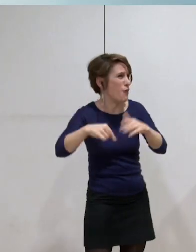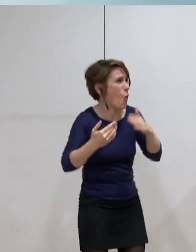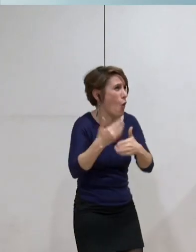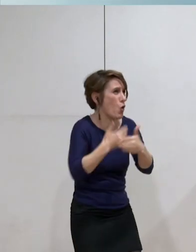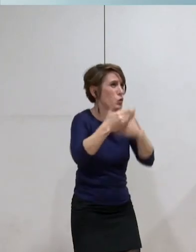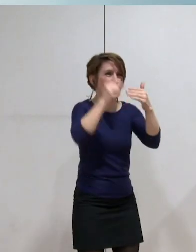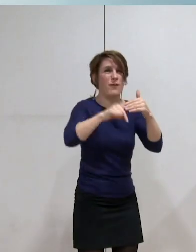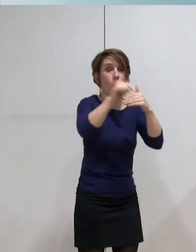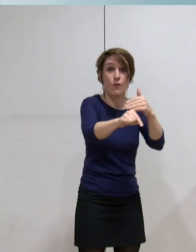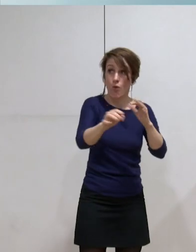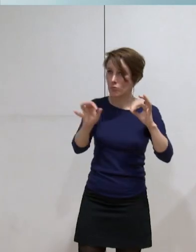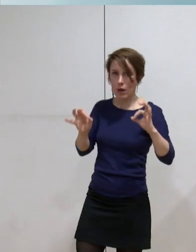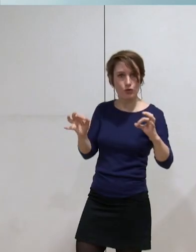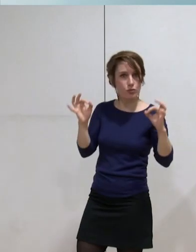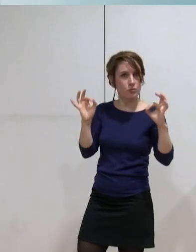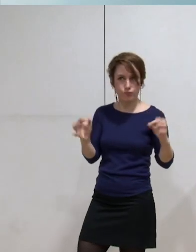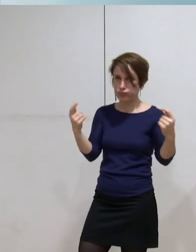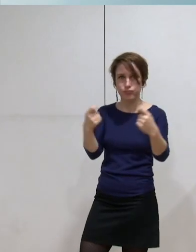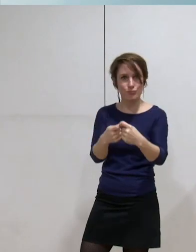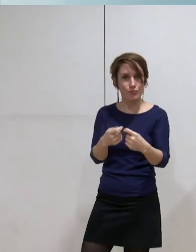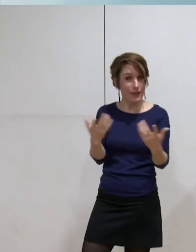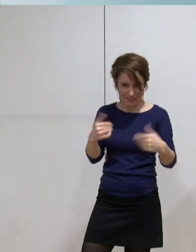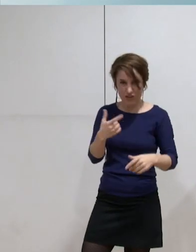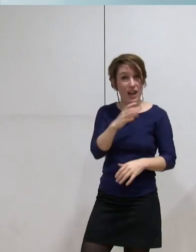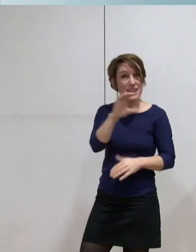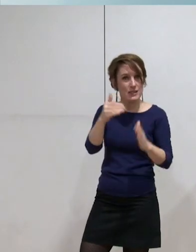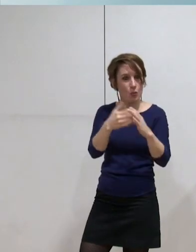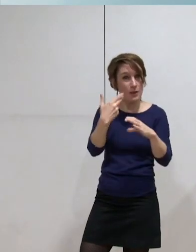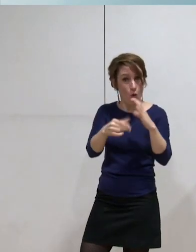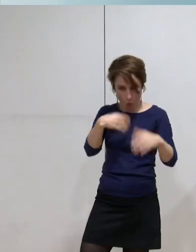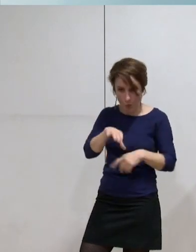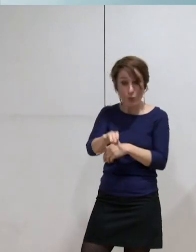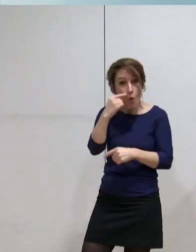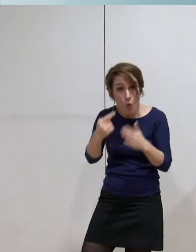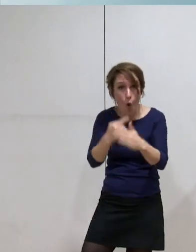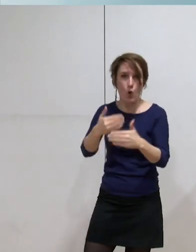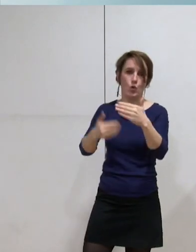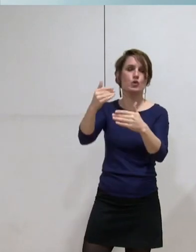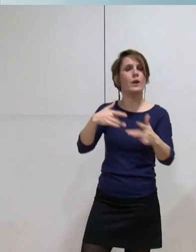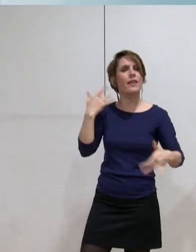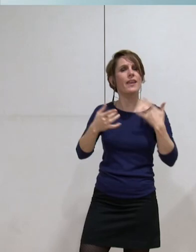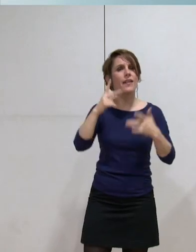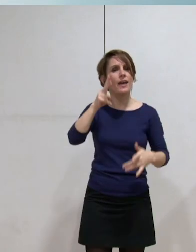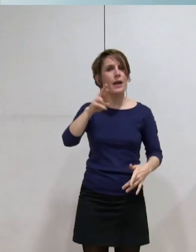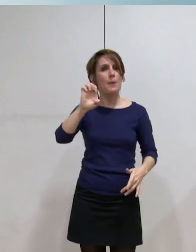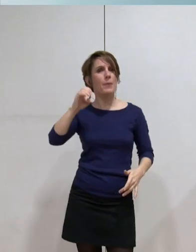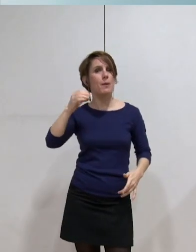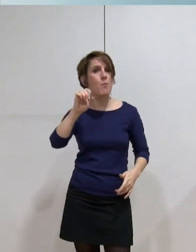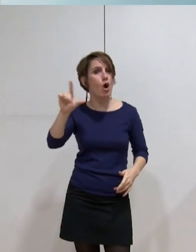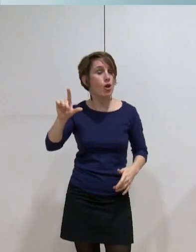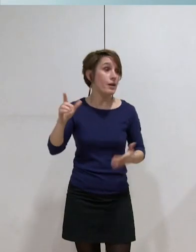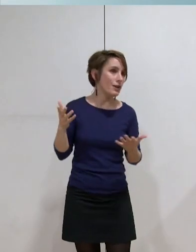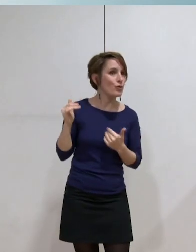2016 ça tombe bien déjà 100000 € sur la table pour reconstruire le théâtre Prémol et j'espère que les candidats tout restcents en